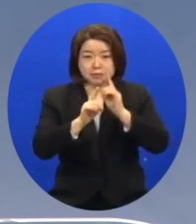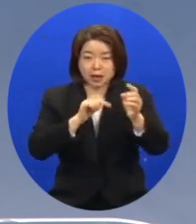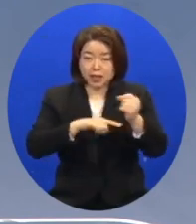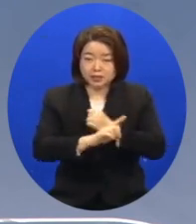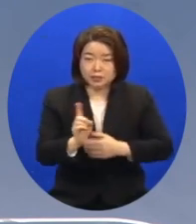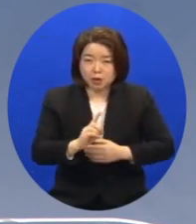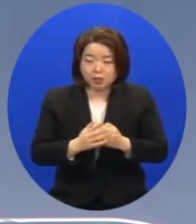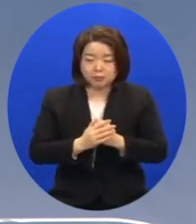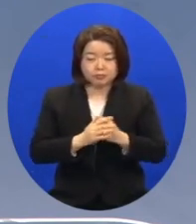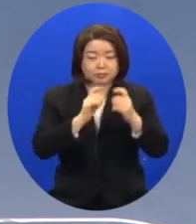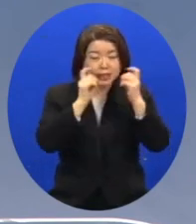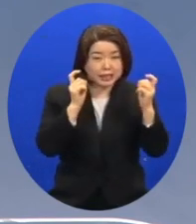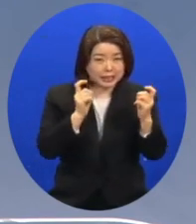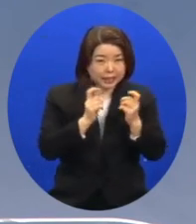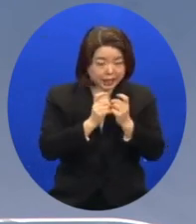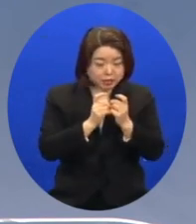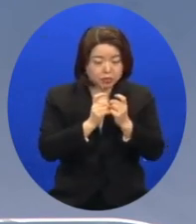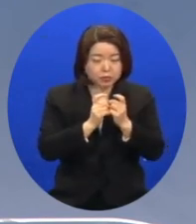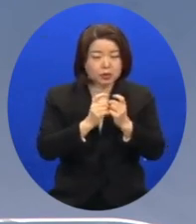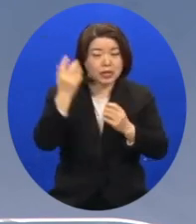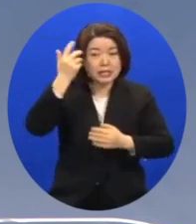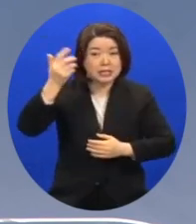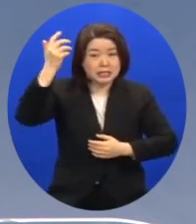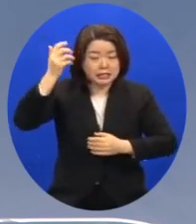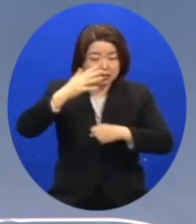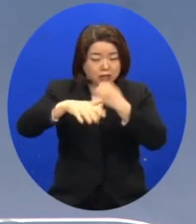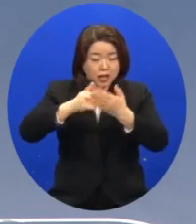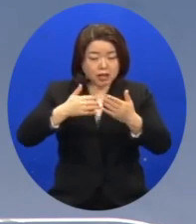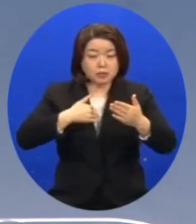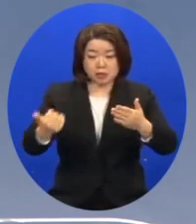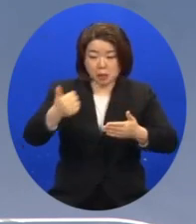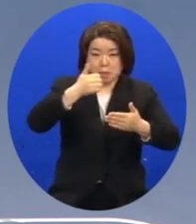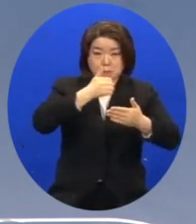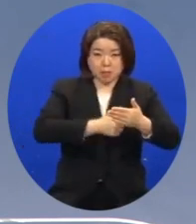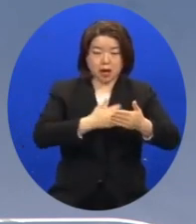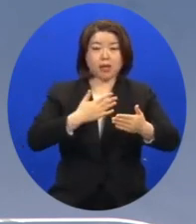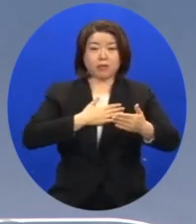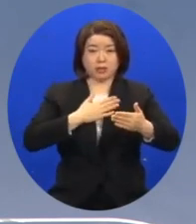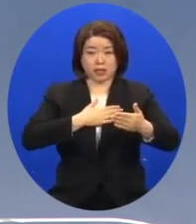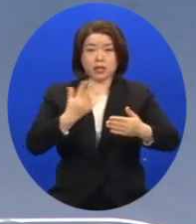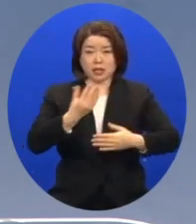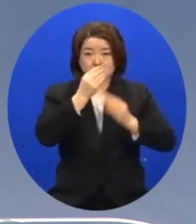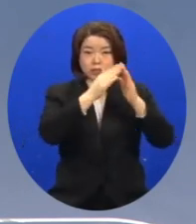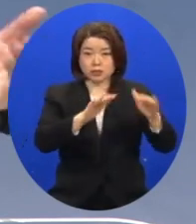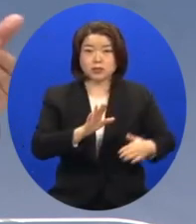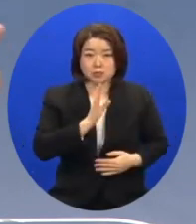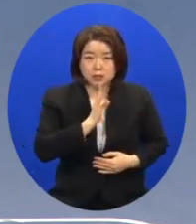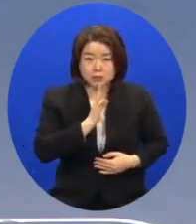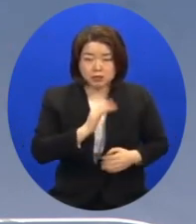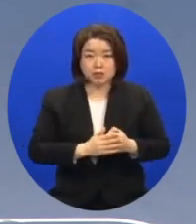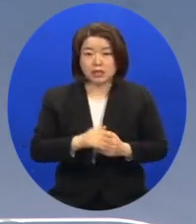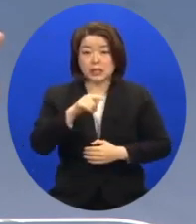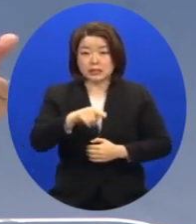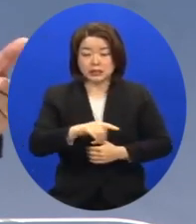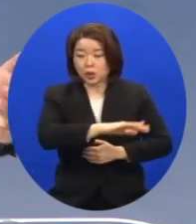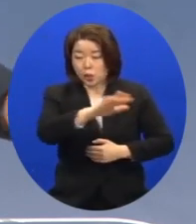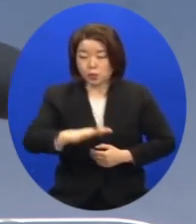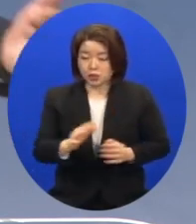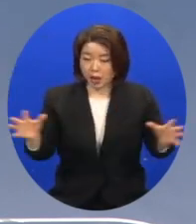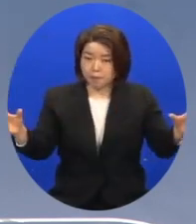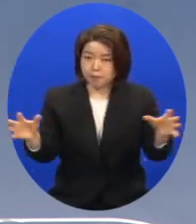성령께서 우리 안에 꽈 성령 하나님이 내 안에 거하시는 이 내 몸이 성전이 줘 그런 우리들이 모였으니